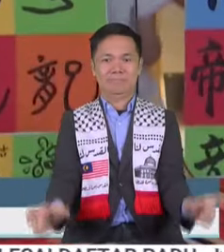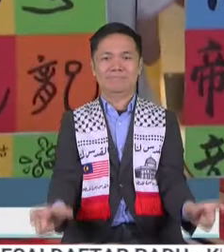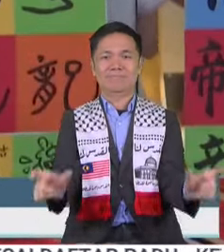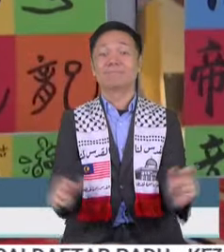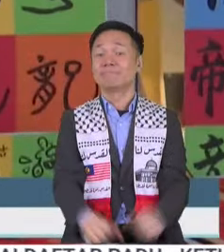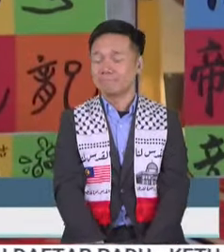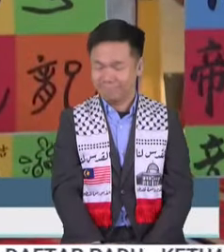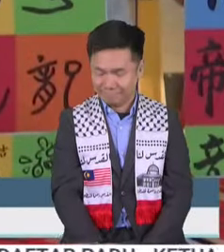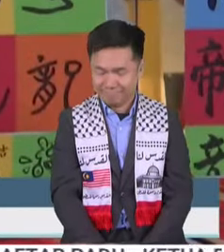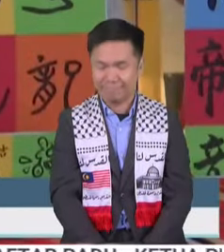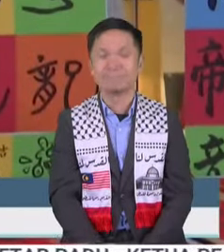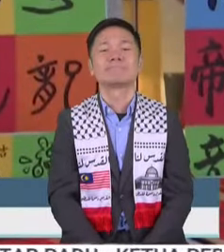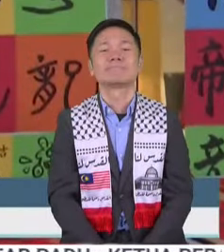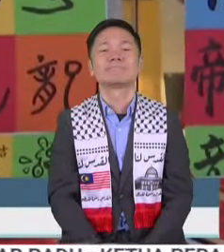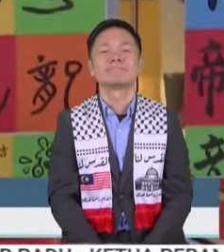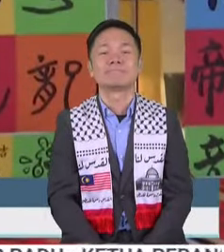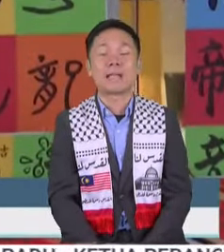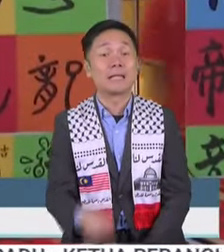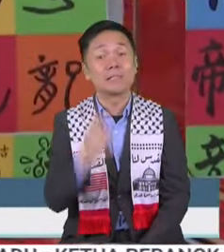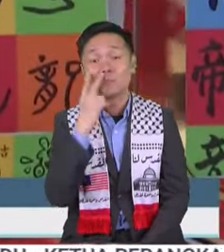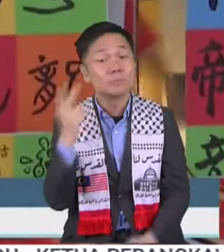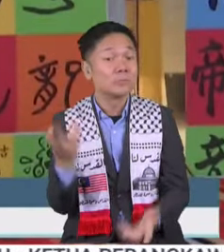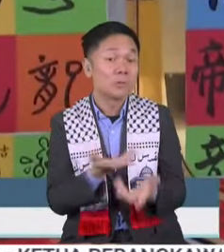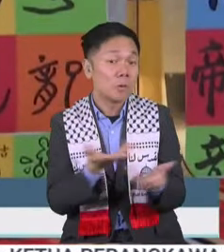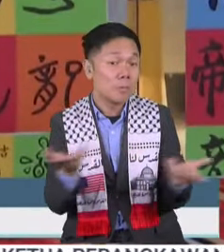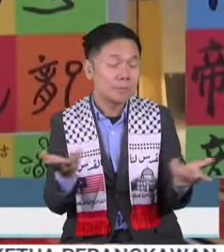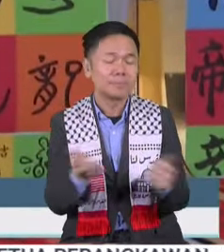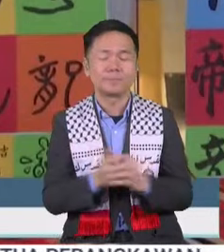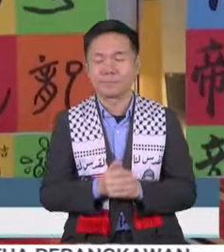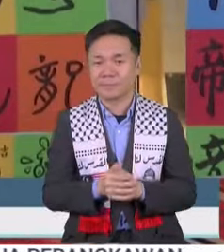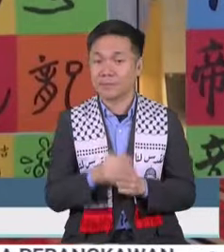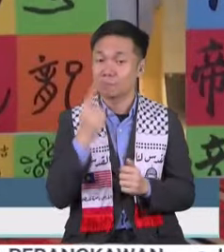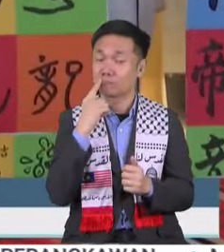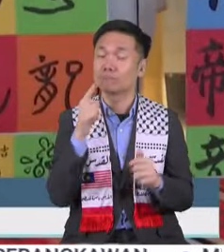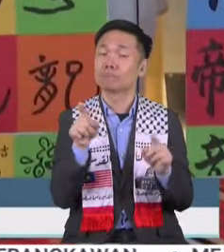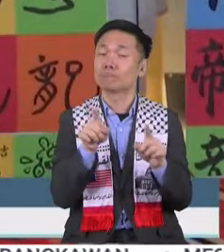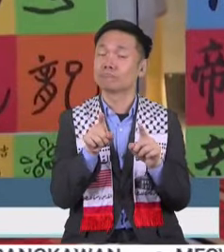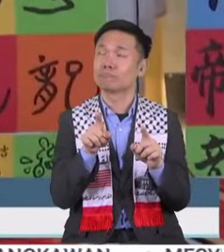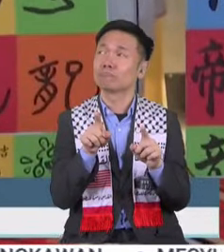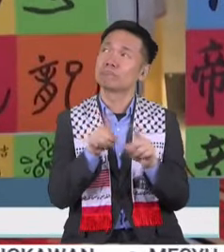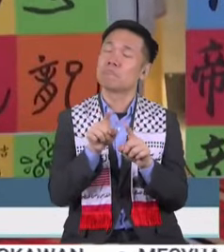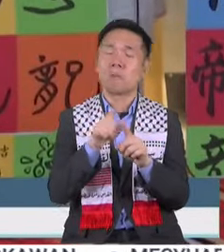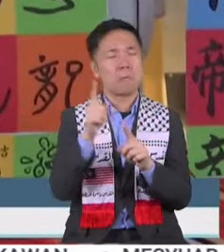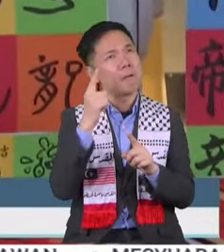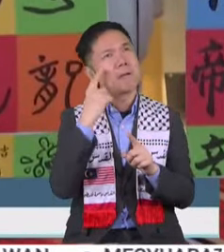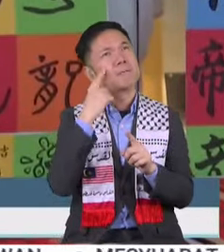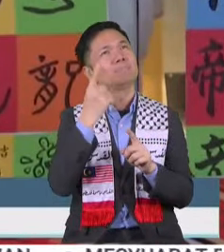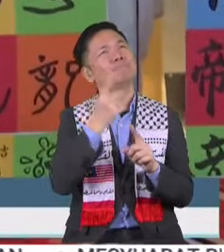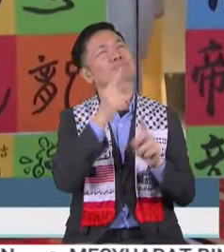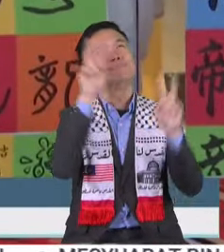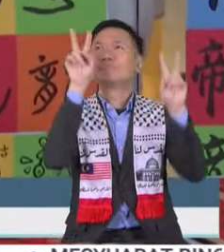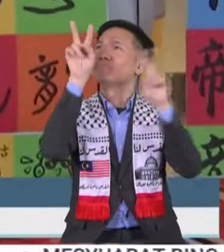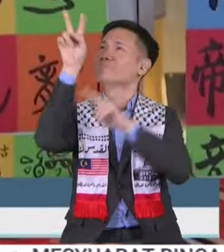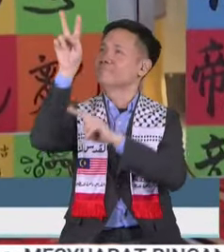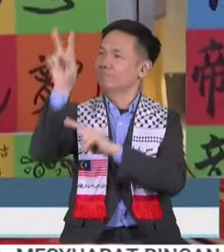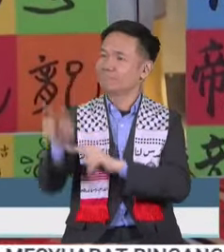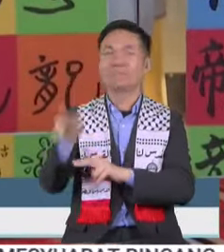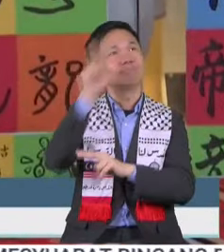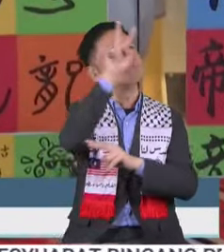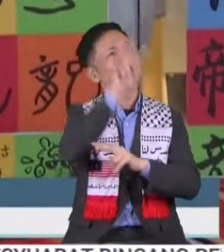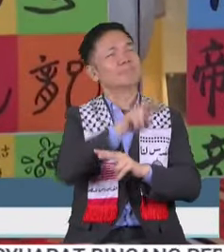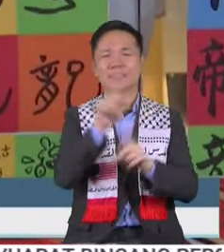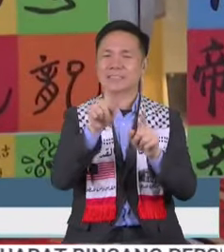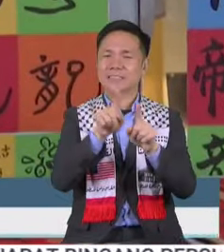pintu rumah, di mana itu adalah merupakan salah satu daripada cara mereka untuk melahirkan rasa ataupun doa